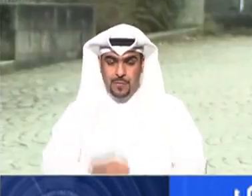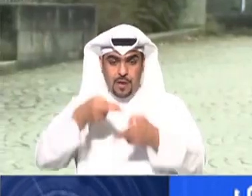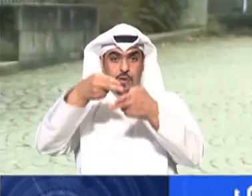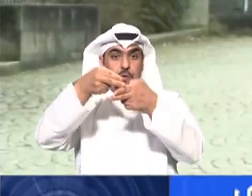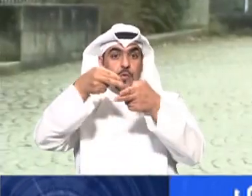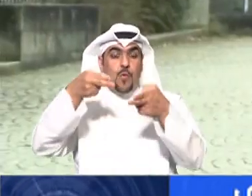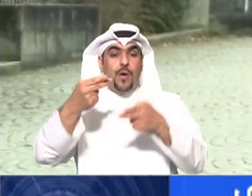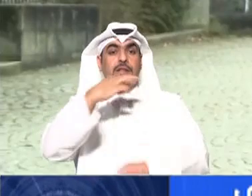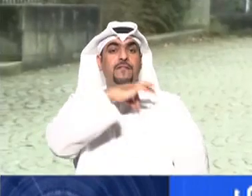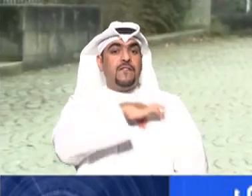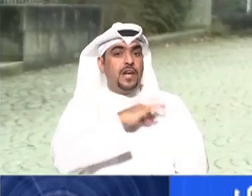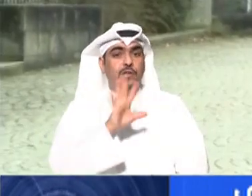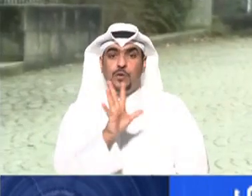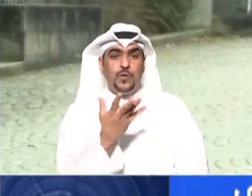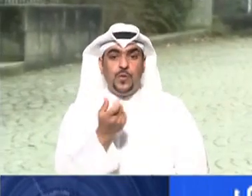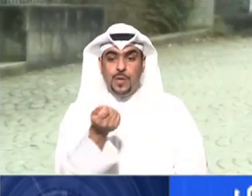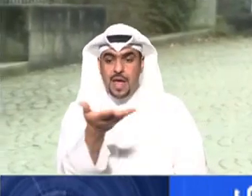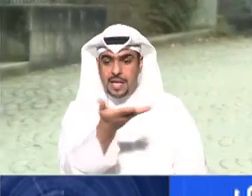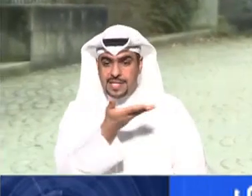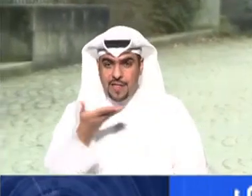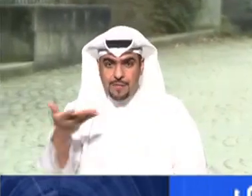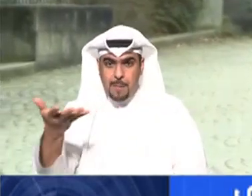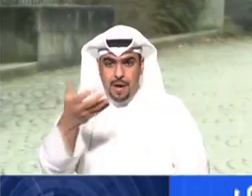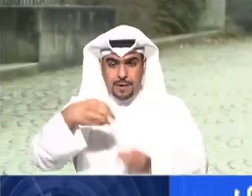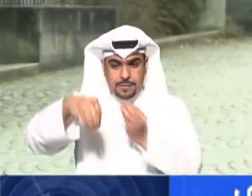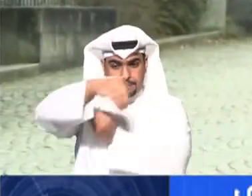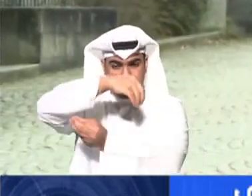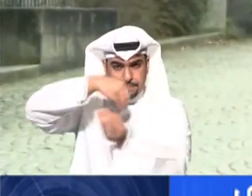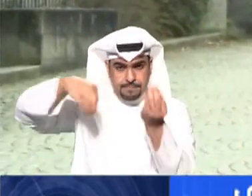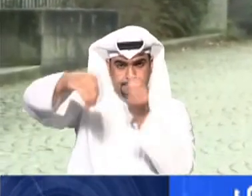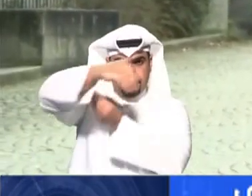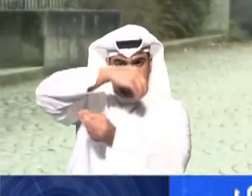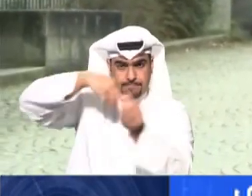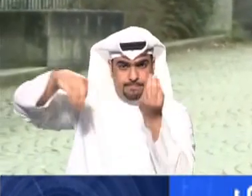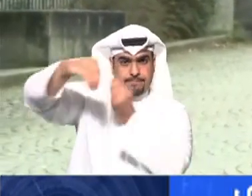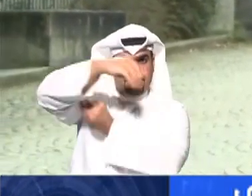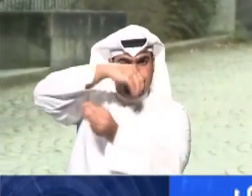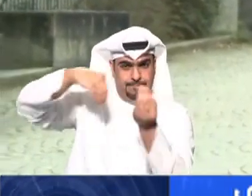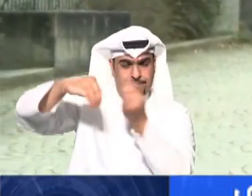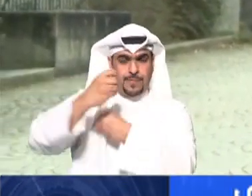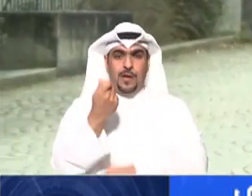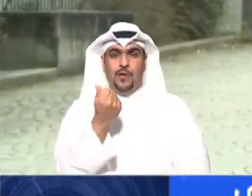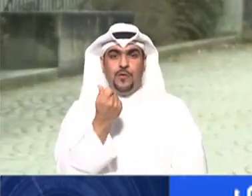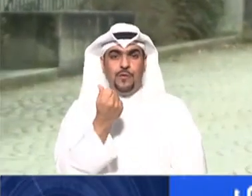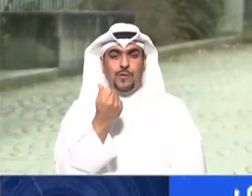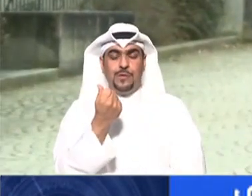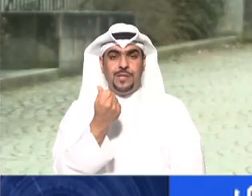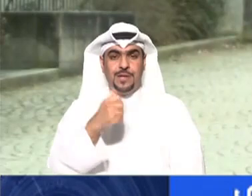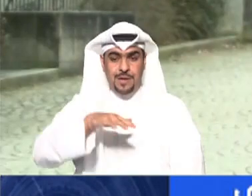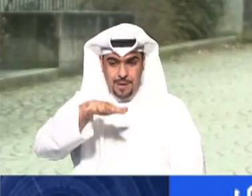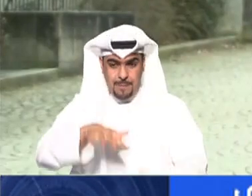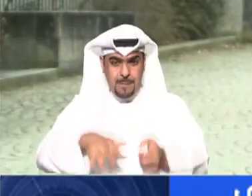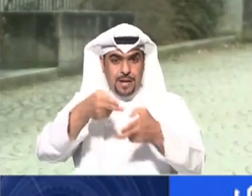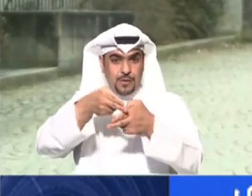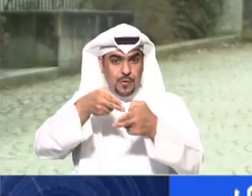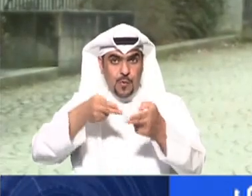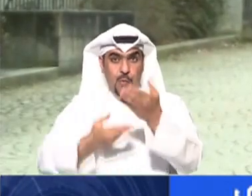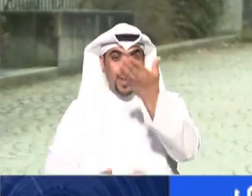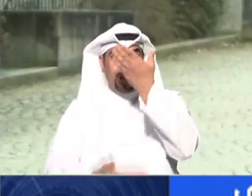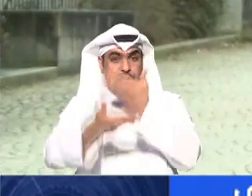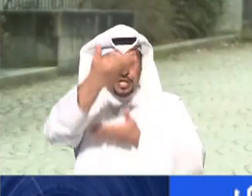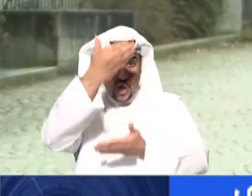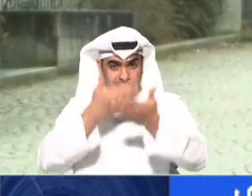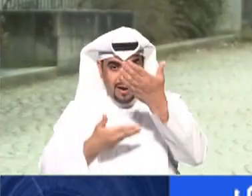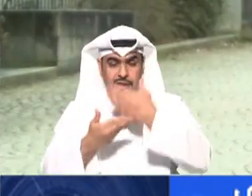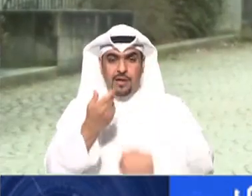الكويت، والصندوق السيادي لدولة الكويت يحظى بسمعة دولية عالمية. ما في شك البروتوكول